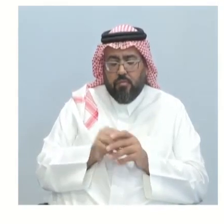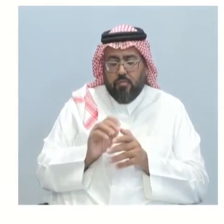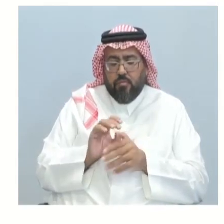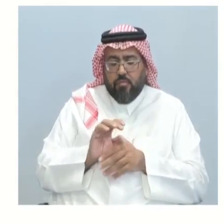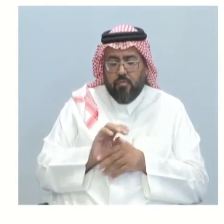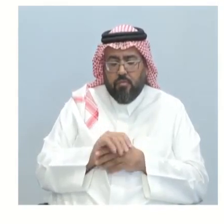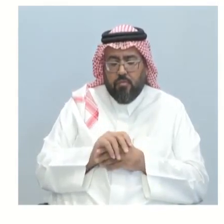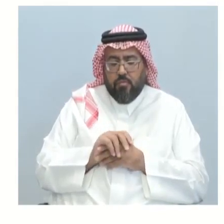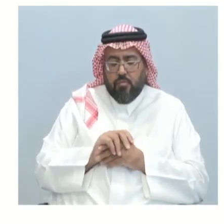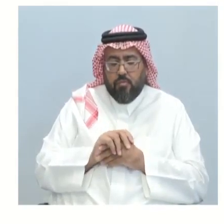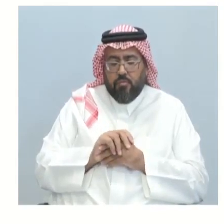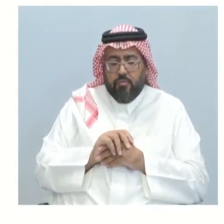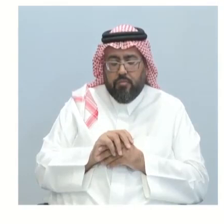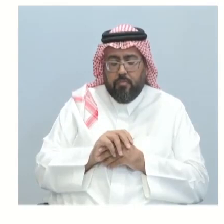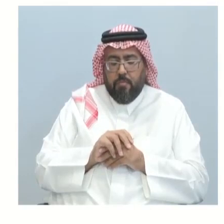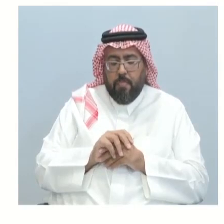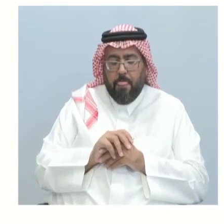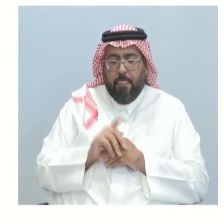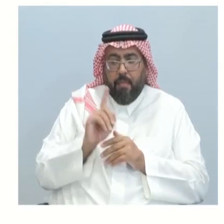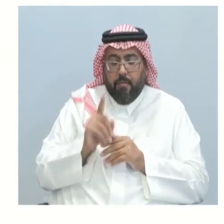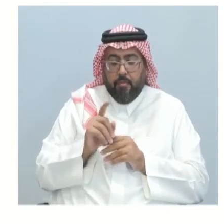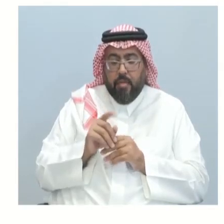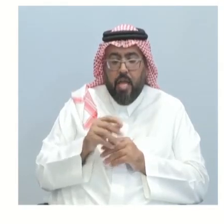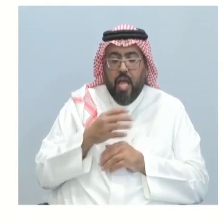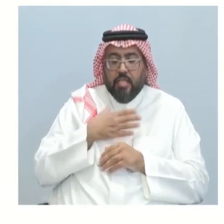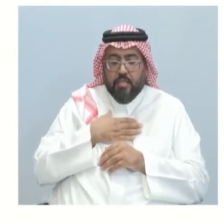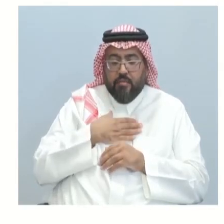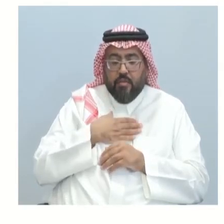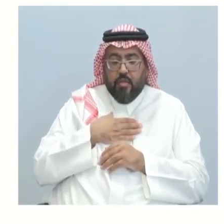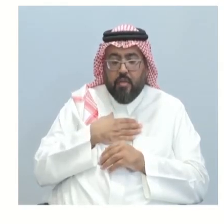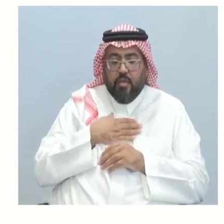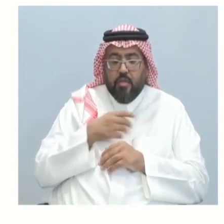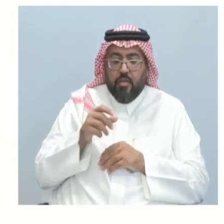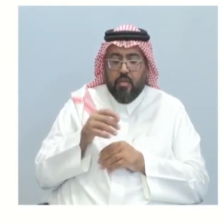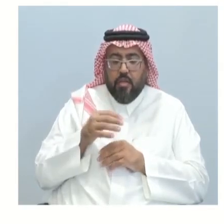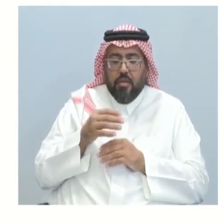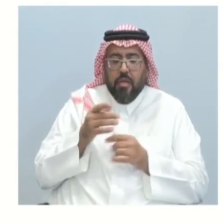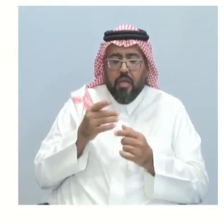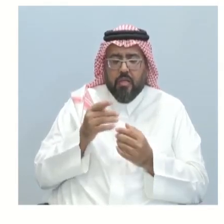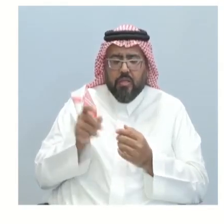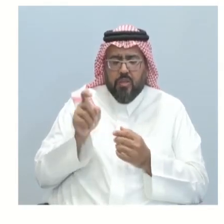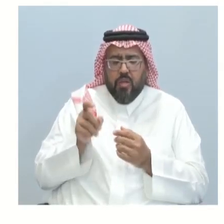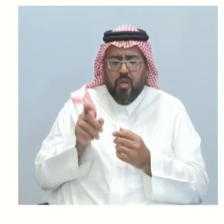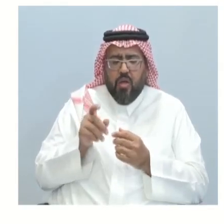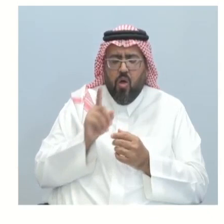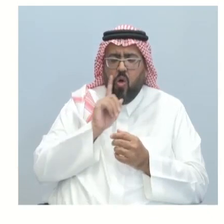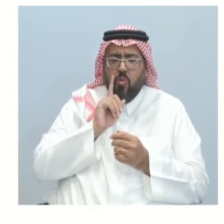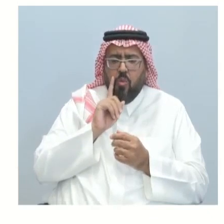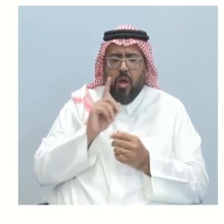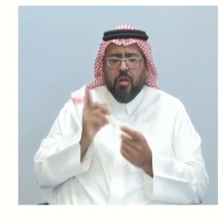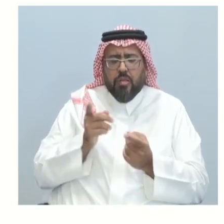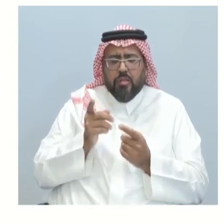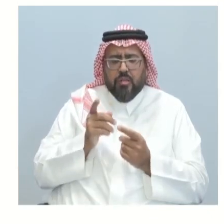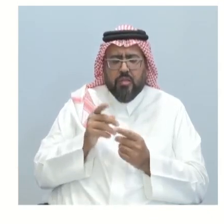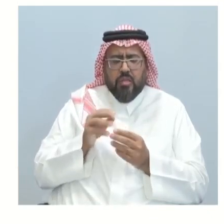الاب ايضا يا ابنائي من الامور المؤسفه انه قد يتساهل بعض الناس ببر الام او